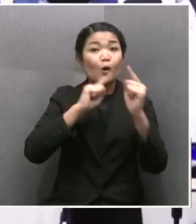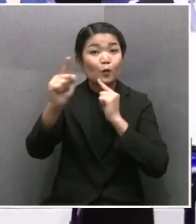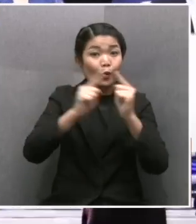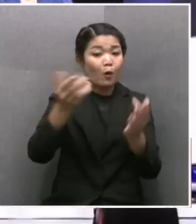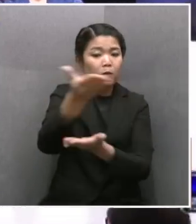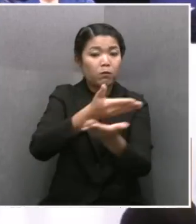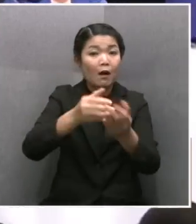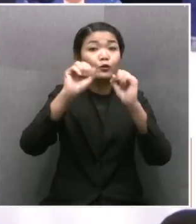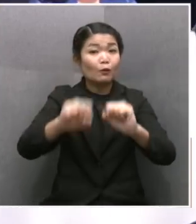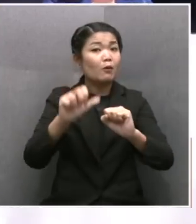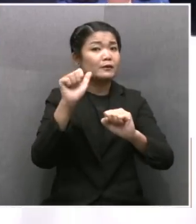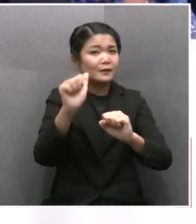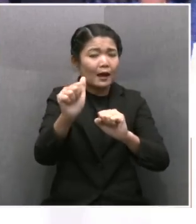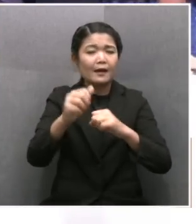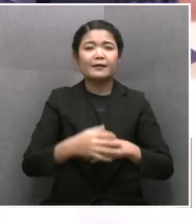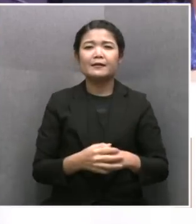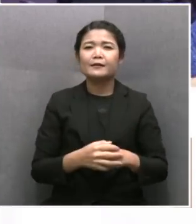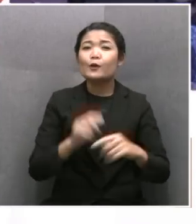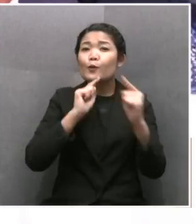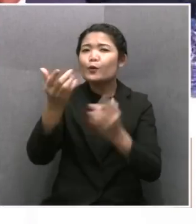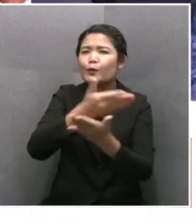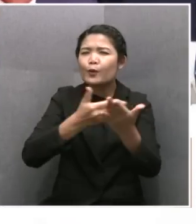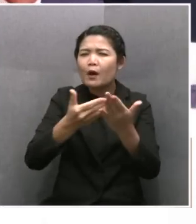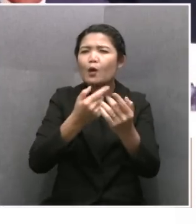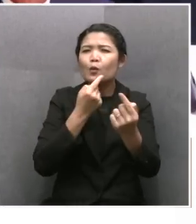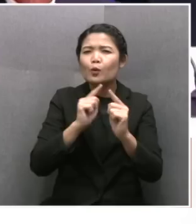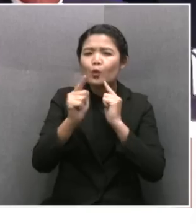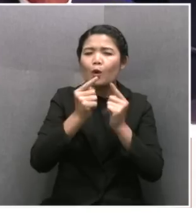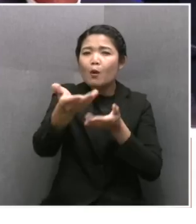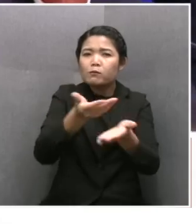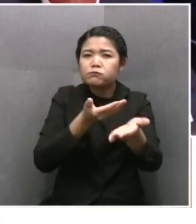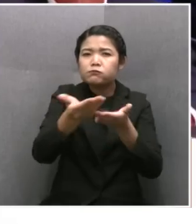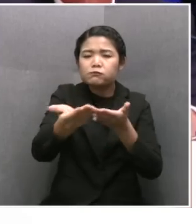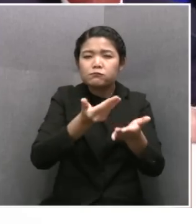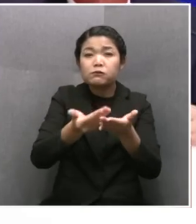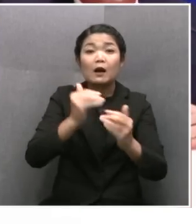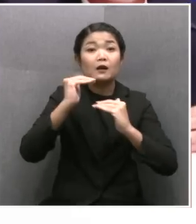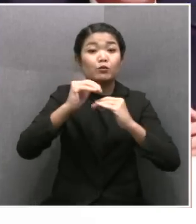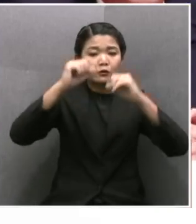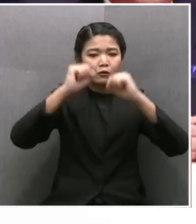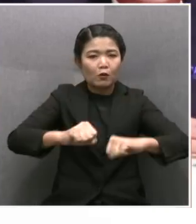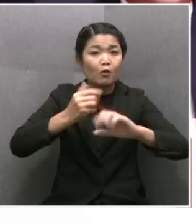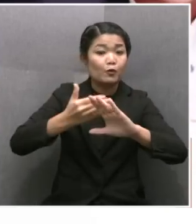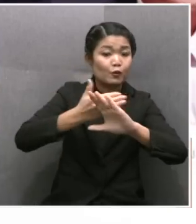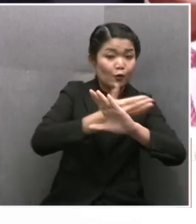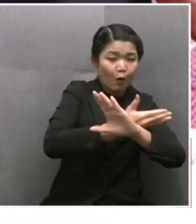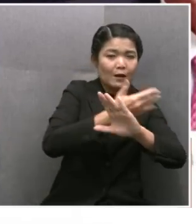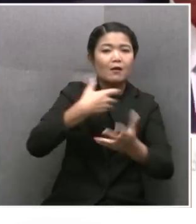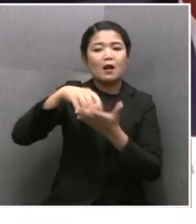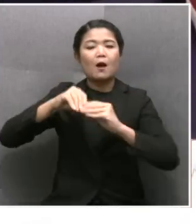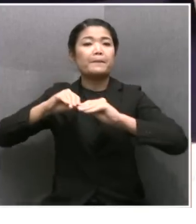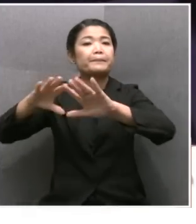ตกลงกันได้ทุกอย่างจบลงด้วยการพูดคุยโดยจะต้องตกลงให้ได้ภายในวงก่อนที่จะนำมาพูดภาย